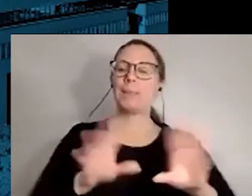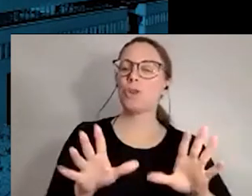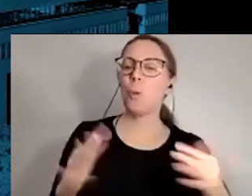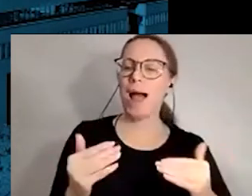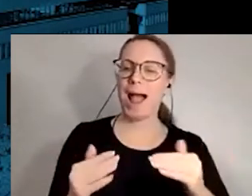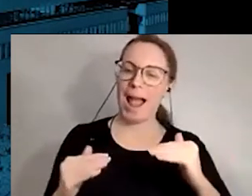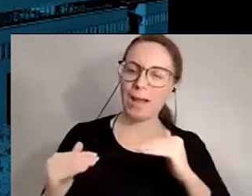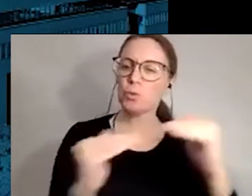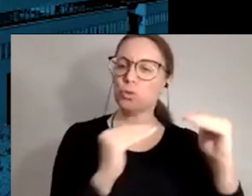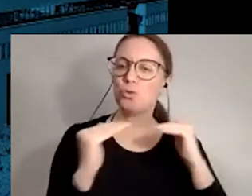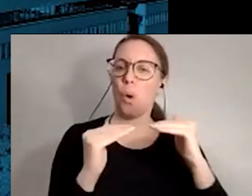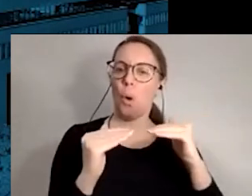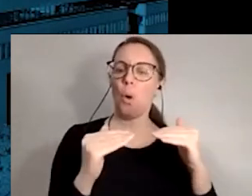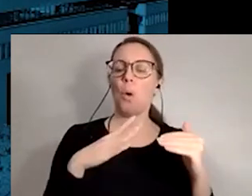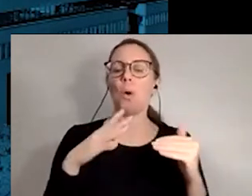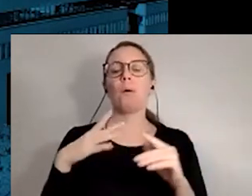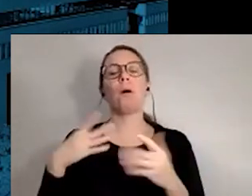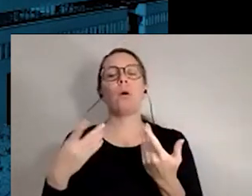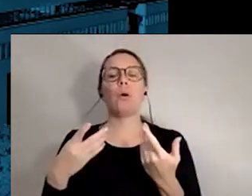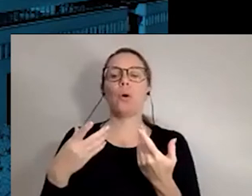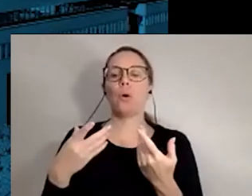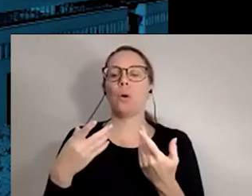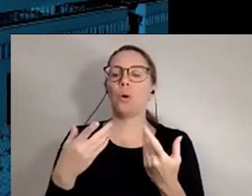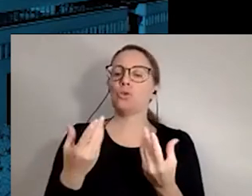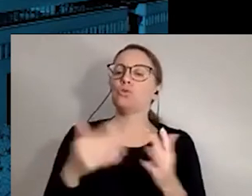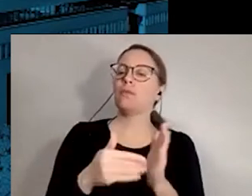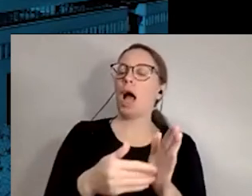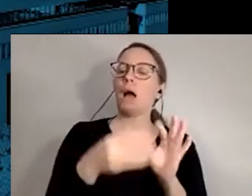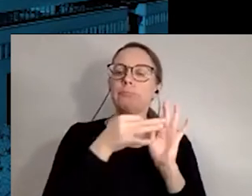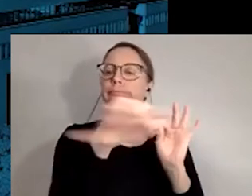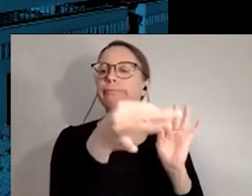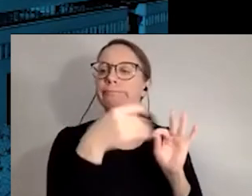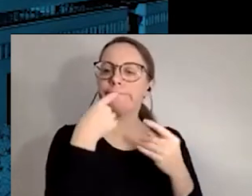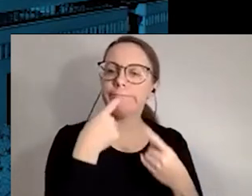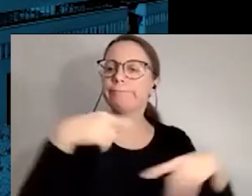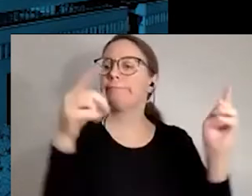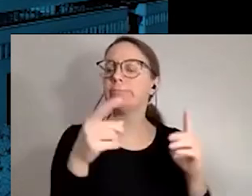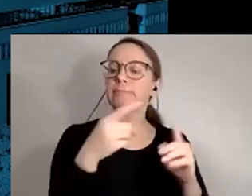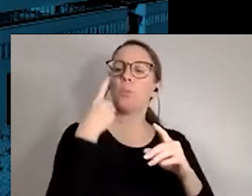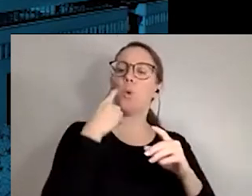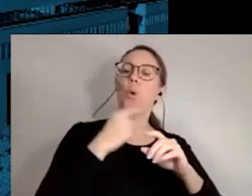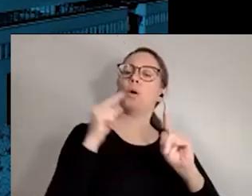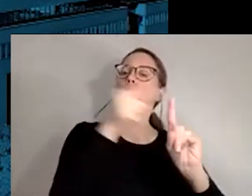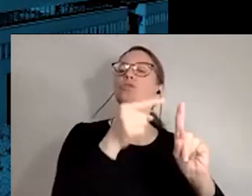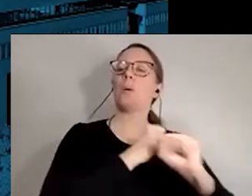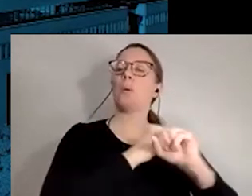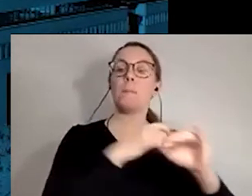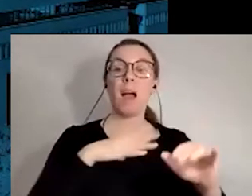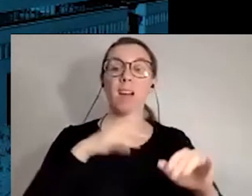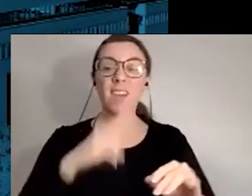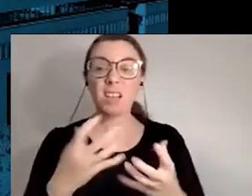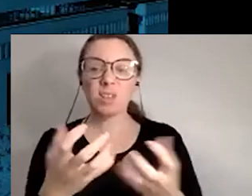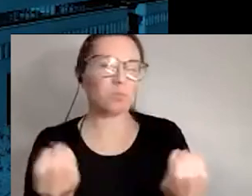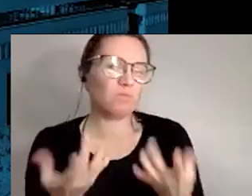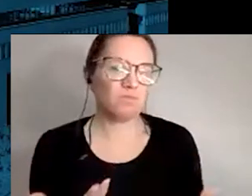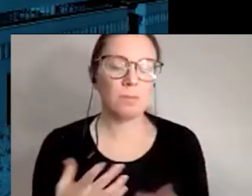relève souvent de vœux pieux, d'une formule déclamatoire ou promotionnelle. Et nous, avec Jennifer et